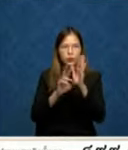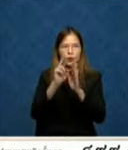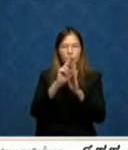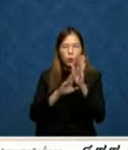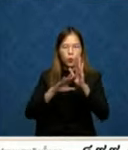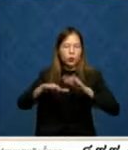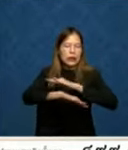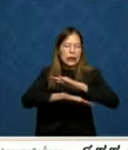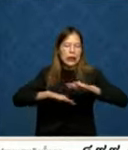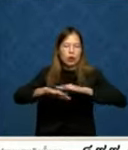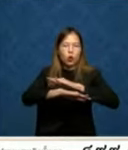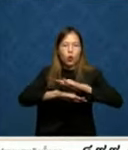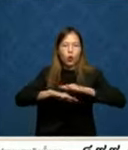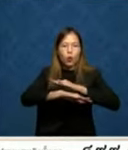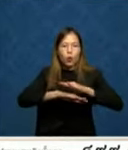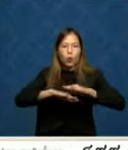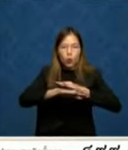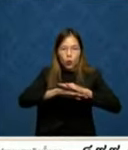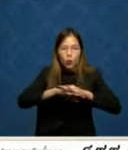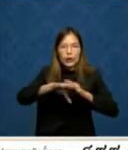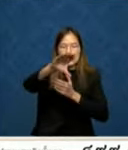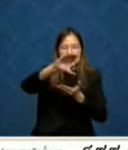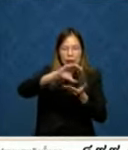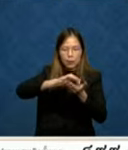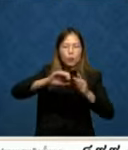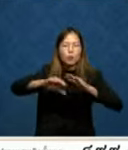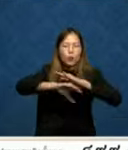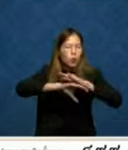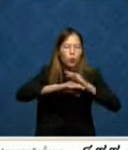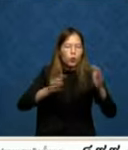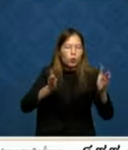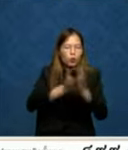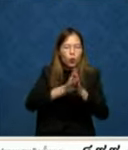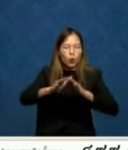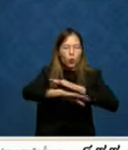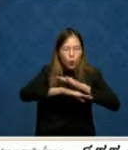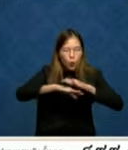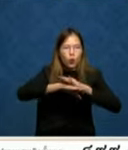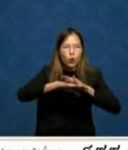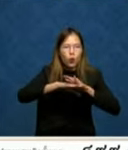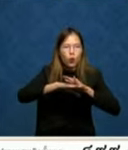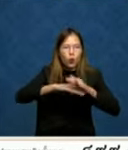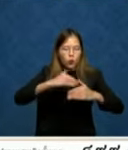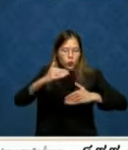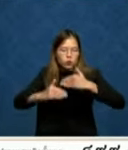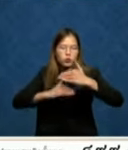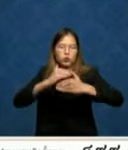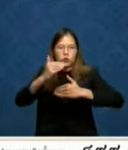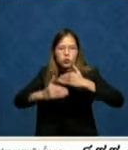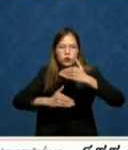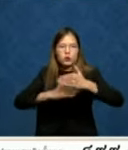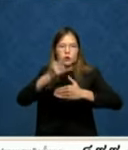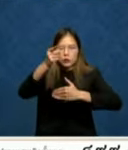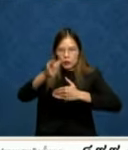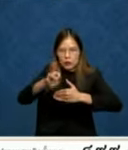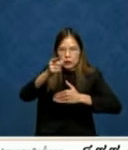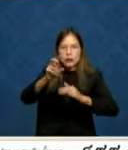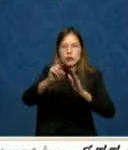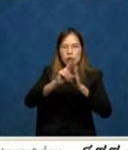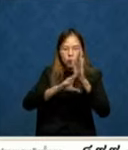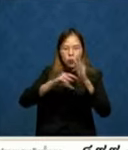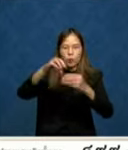านข้อมูลที่เป็นบล็อกเชนนี่แหละครับจะเป็นตัวเก็บข้อมูลทุกอย่างนะครับเราก็จะเห็นการไหลเวียนจริงๆของระบบเศรษฐกิจ